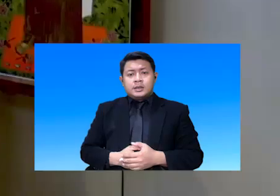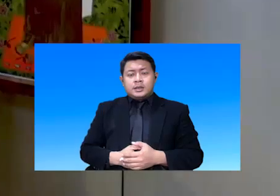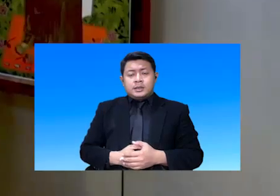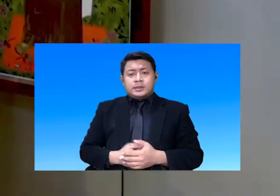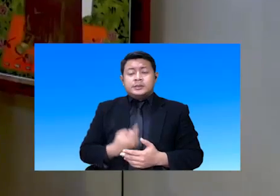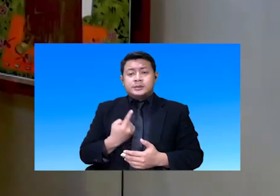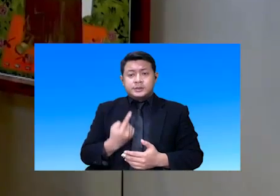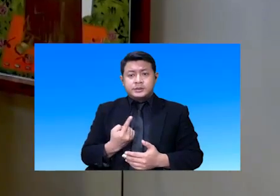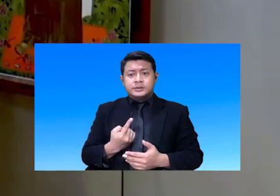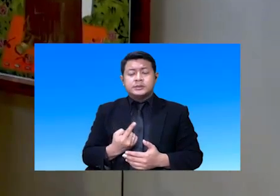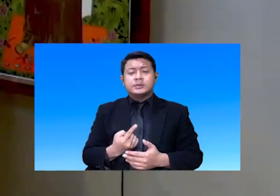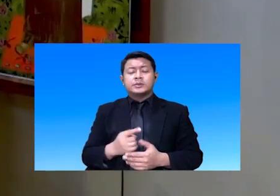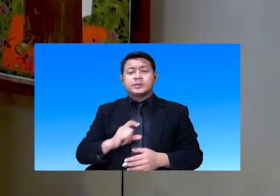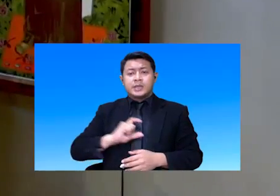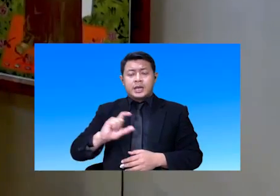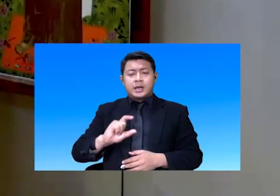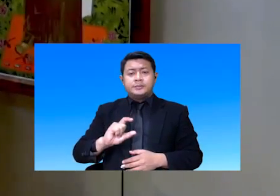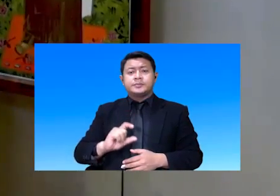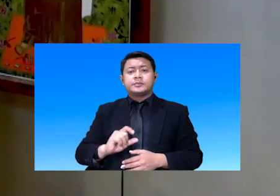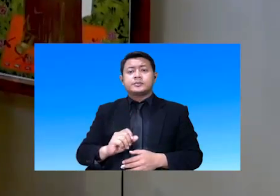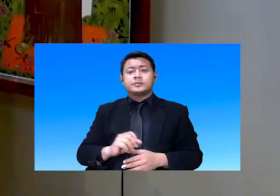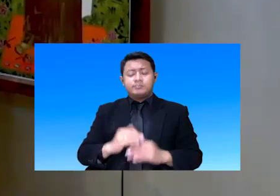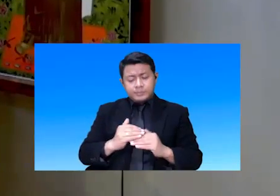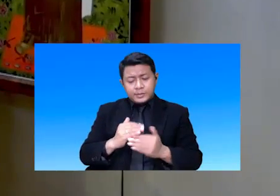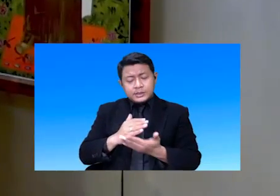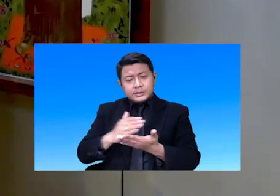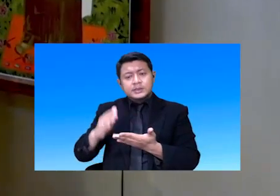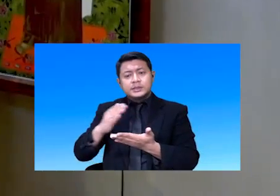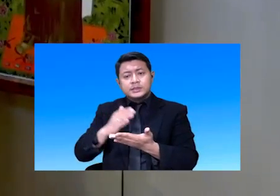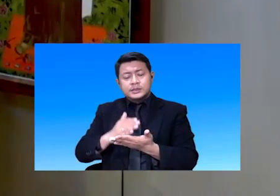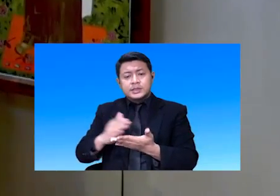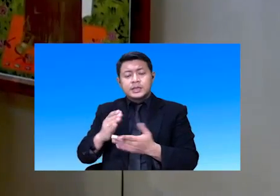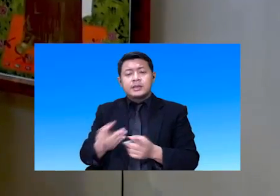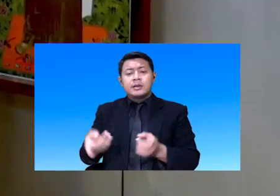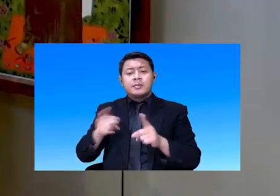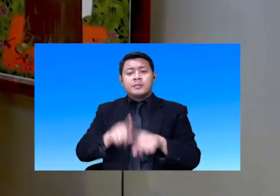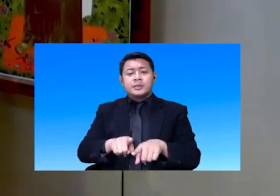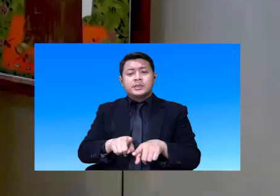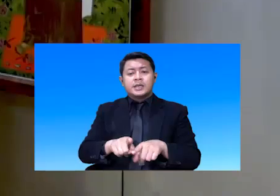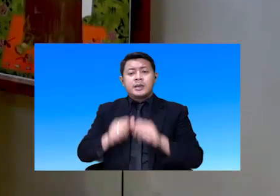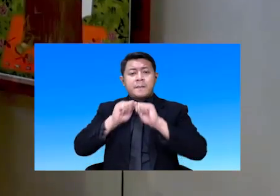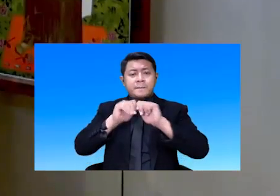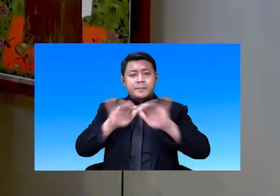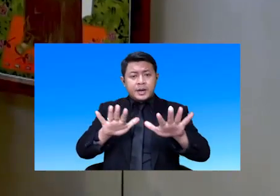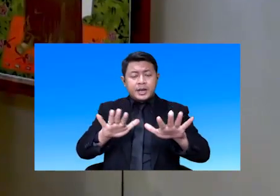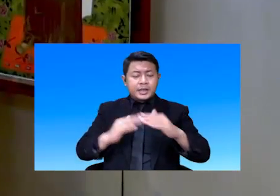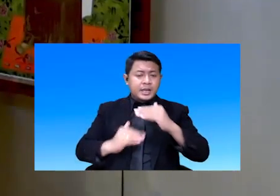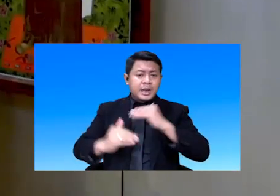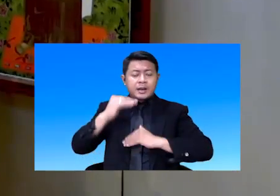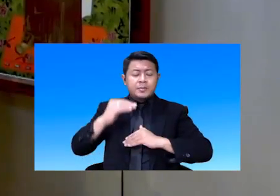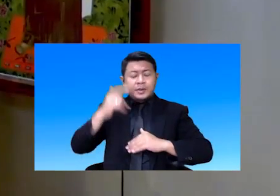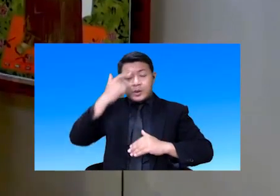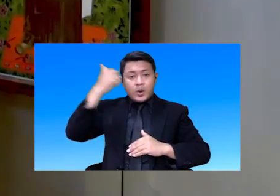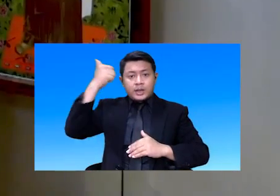mereka, kita dukung mereka. Dan saya kira itulah salah satu cara setapak